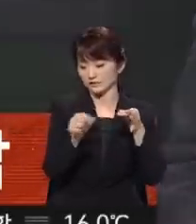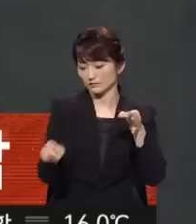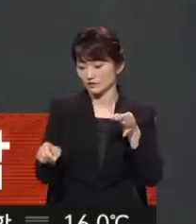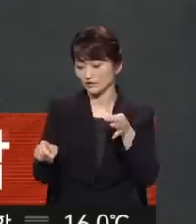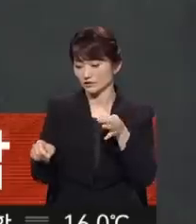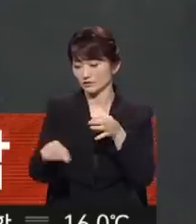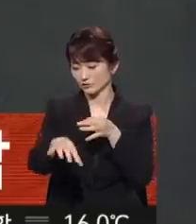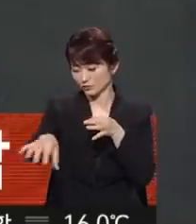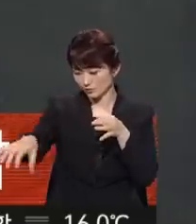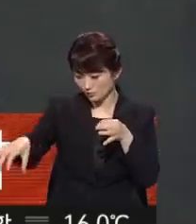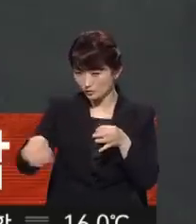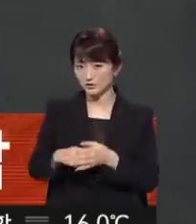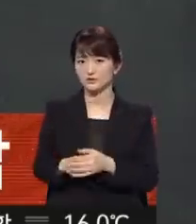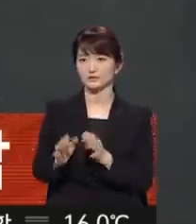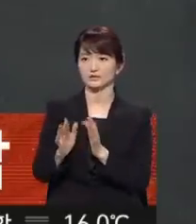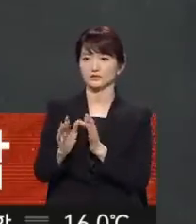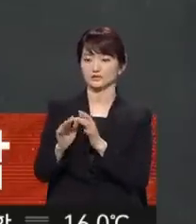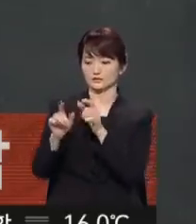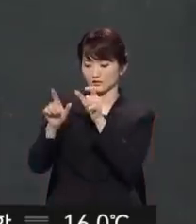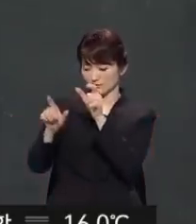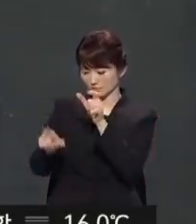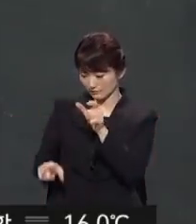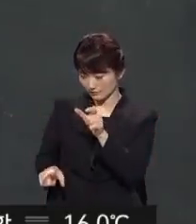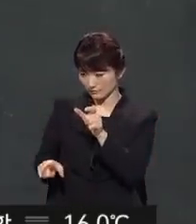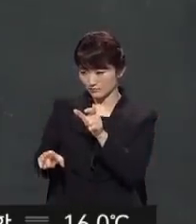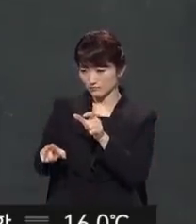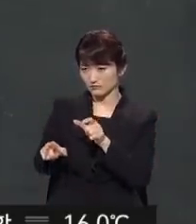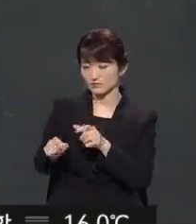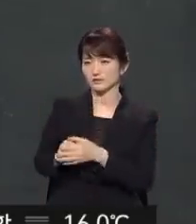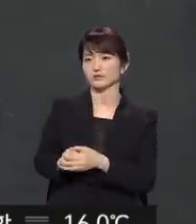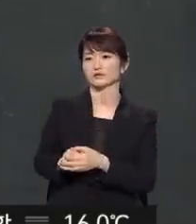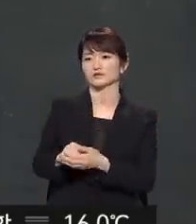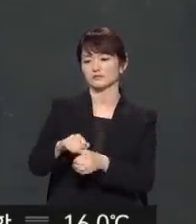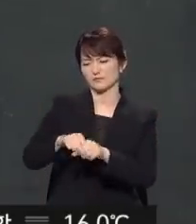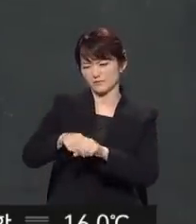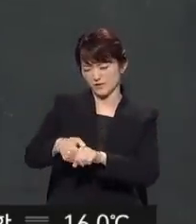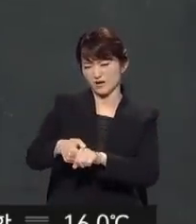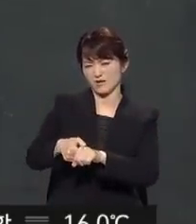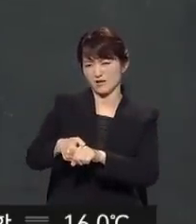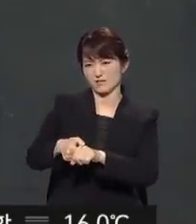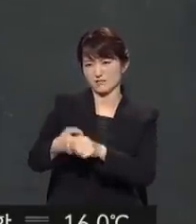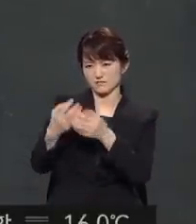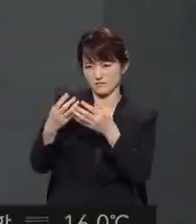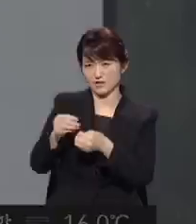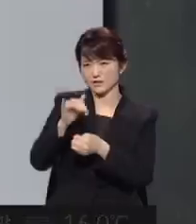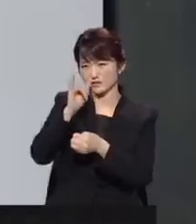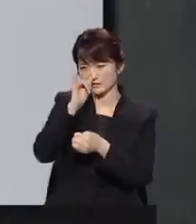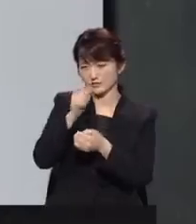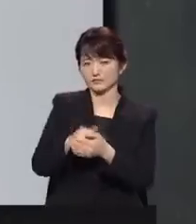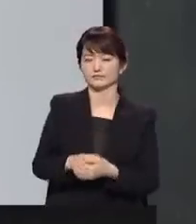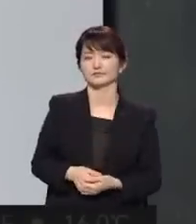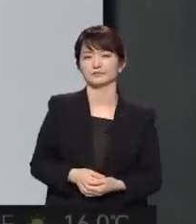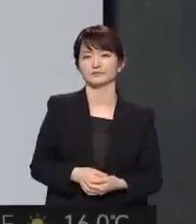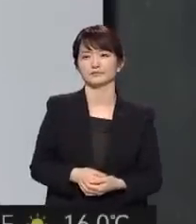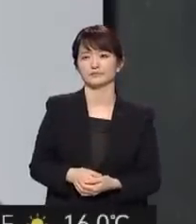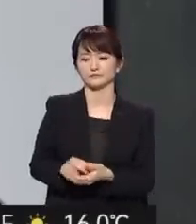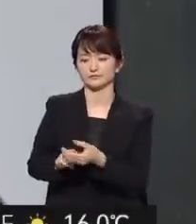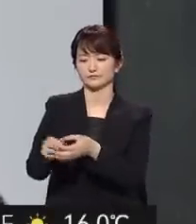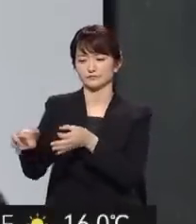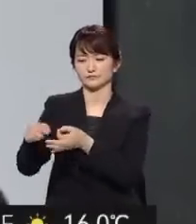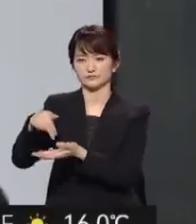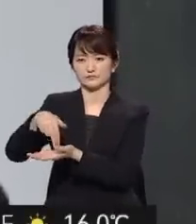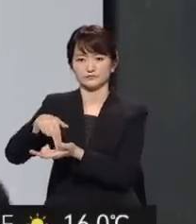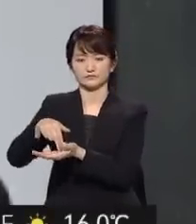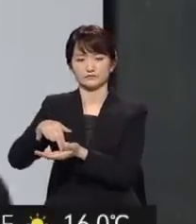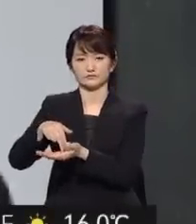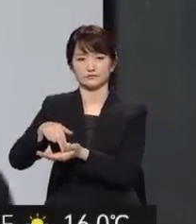그러자 네티즌들이 몰려가서 별점 테러를 하고 또 전화도 폭주했다고 하는데 그 해당 미용실이 입장을 냈습니다. 해당 직원은 사건